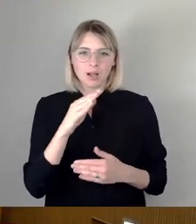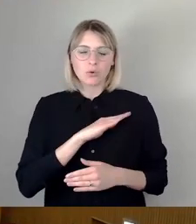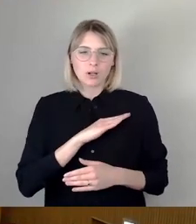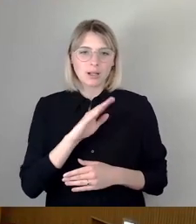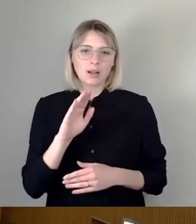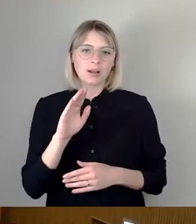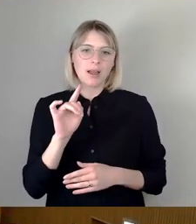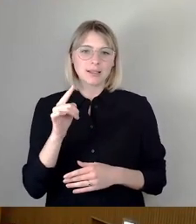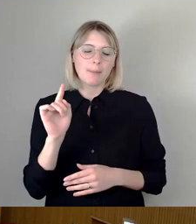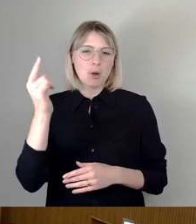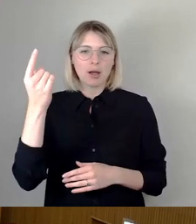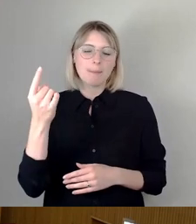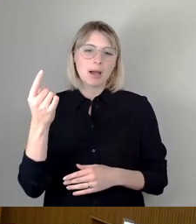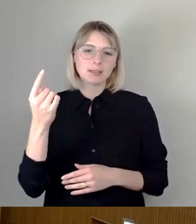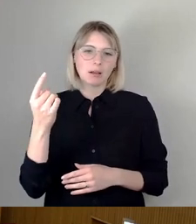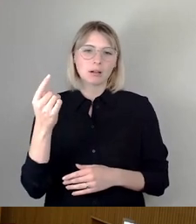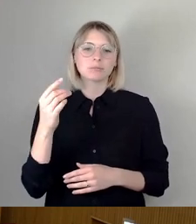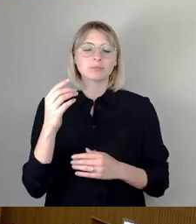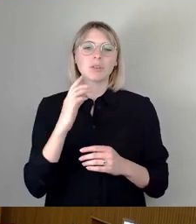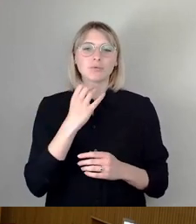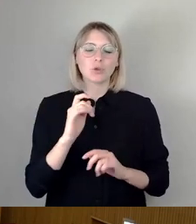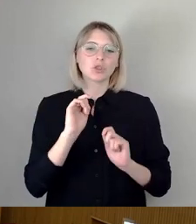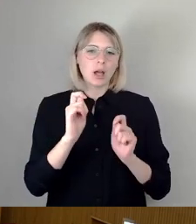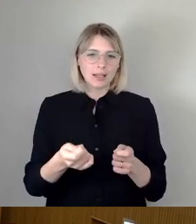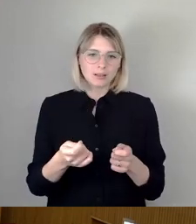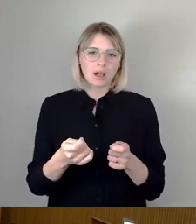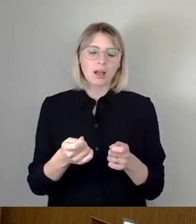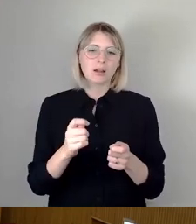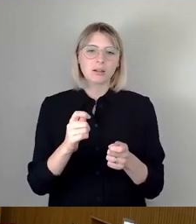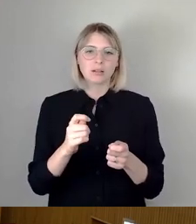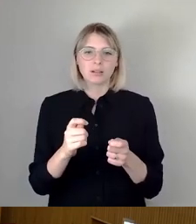Wir würden den Antrag stellen, dass die Vorlage in den Ausschuss für Stadtentwicklung und Bau